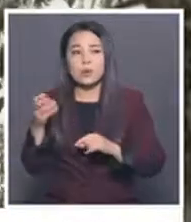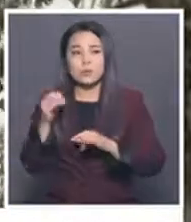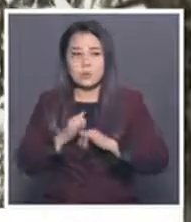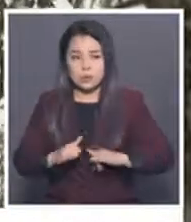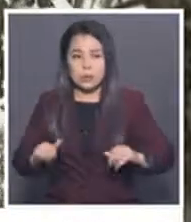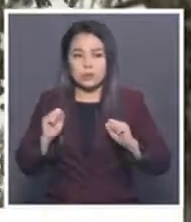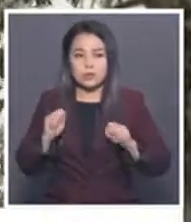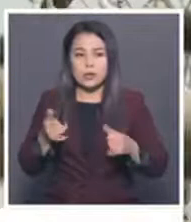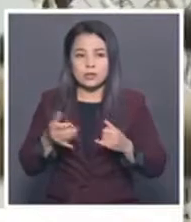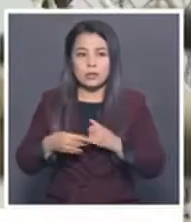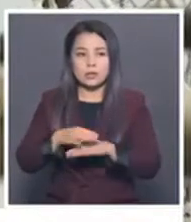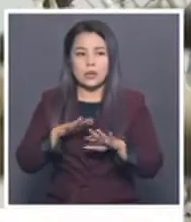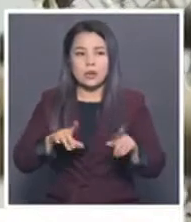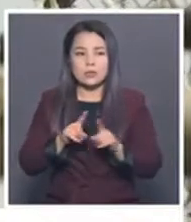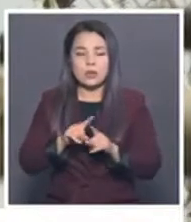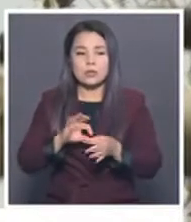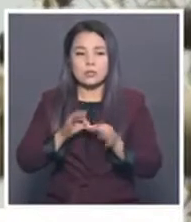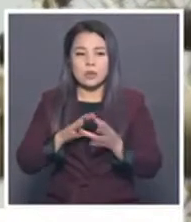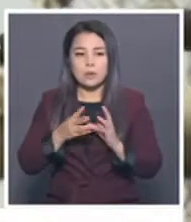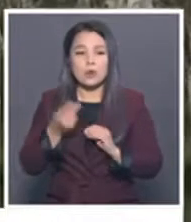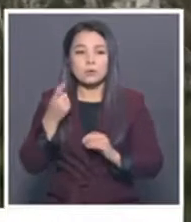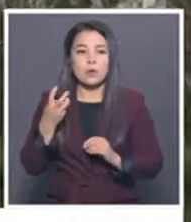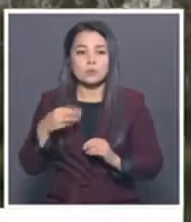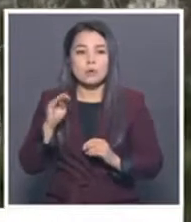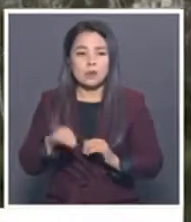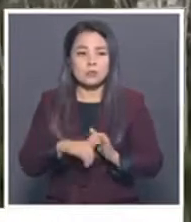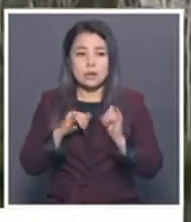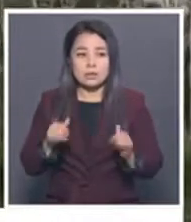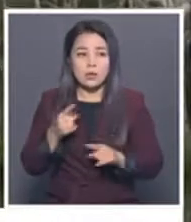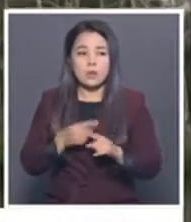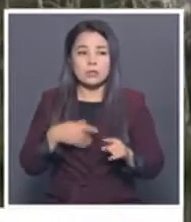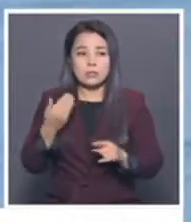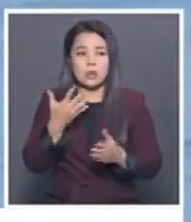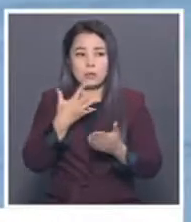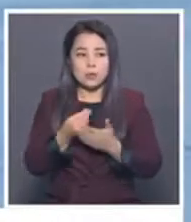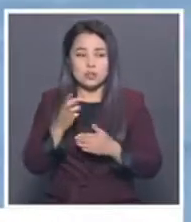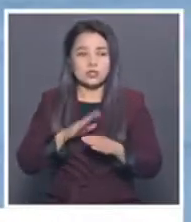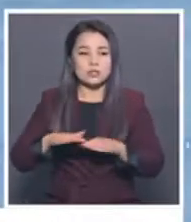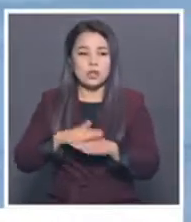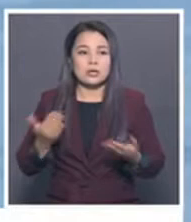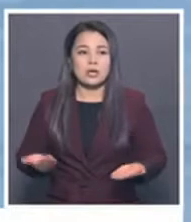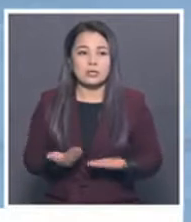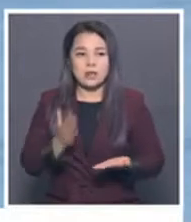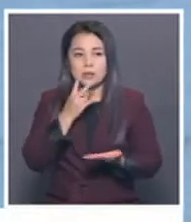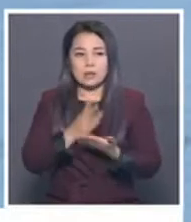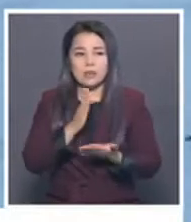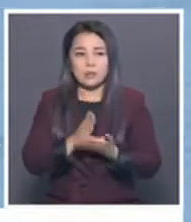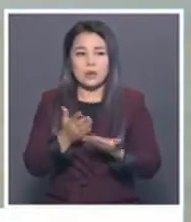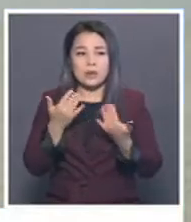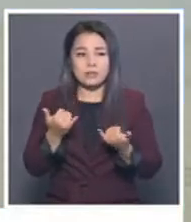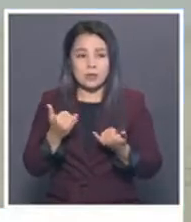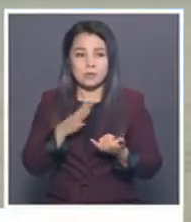мүмкін. Өйткені еліміздегі құзғындардың жалпы саны 130 мыңнан асса, соның басым бөлігі осы шығыс аймақта мекен етеді. Сондықтан бұл